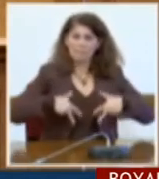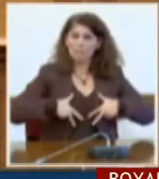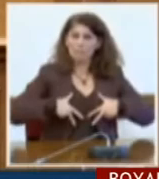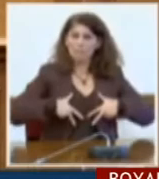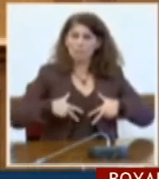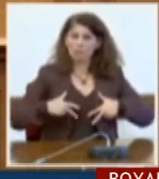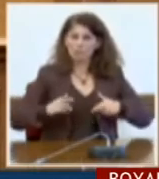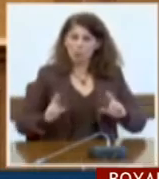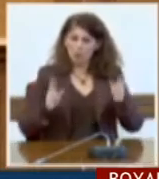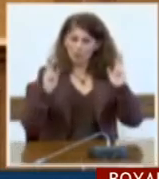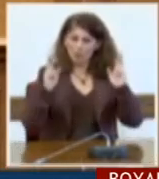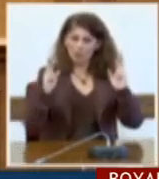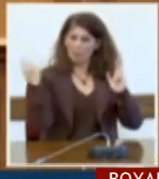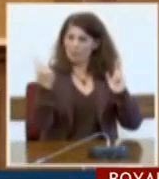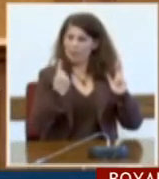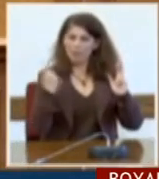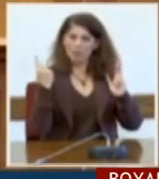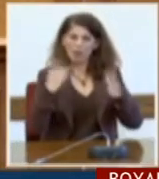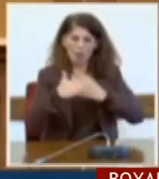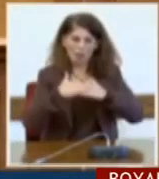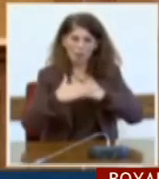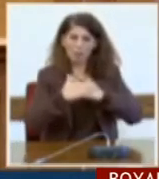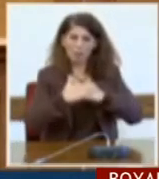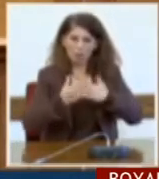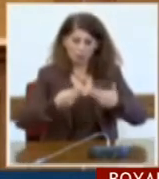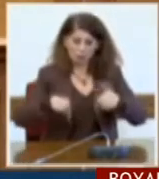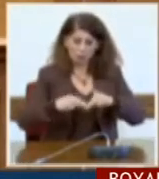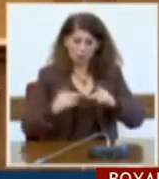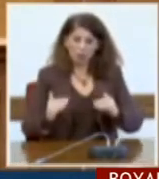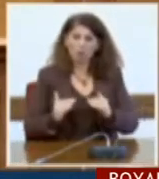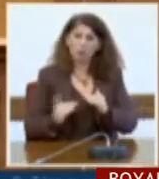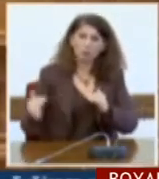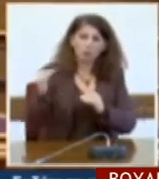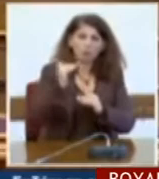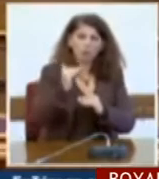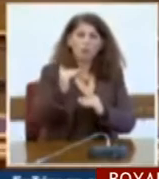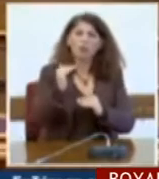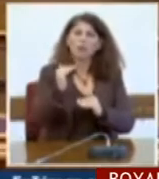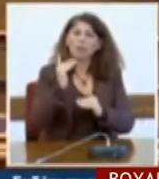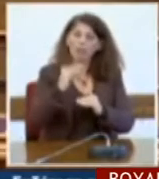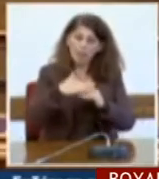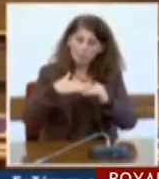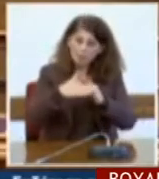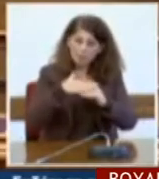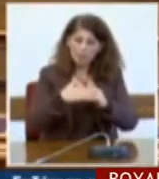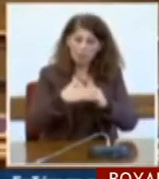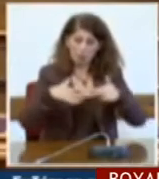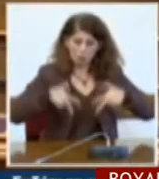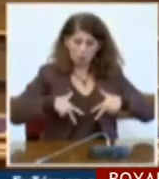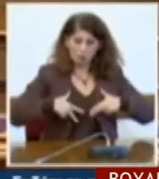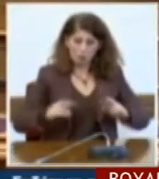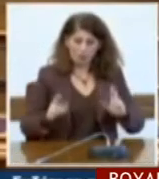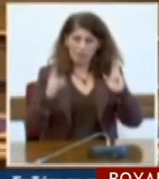Περιβάλλοντος σε επίπεδο Συμβουλίου Κορυφής αλλά και σε επίπεδο Συμβουλίου Υπουργών Ενέργειας και Περιβάλλοντος μια